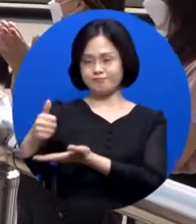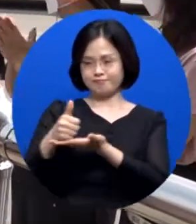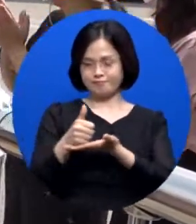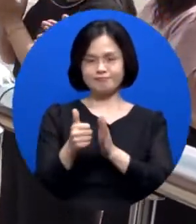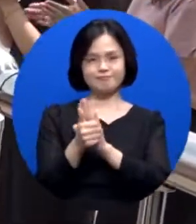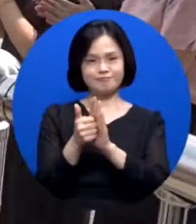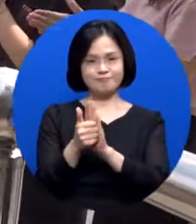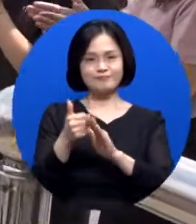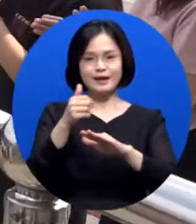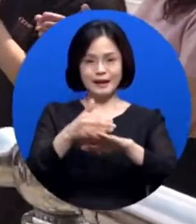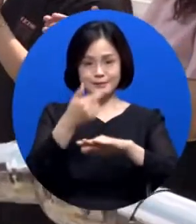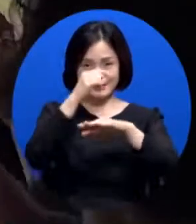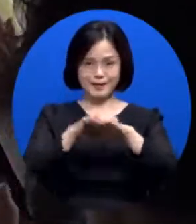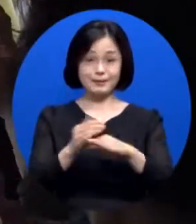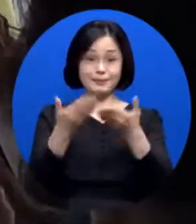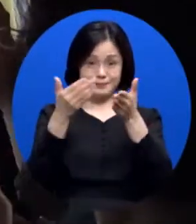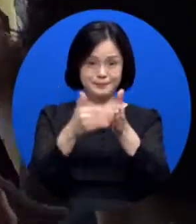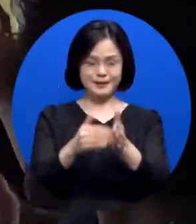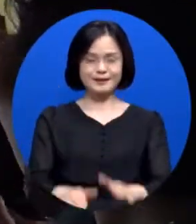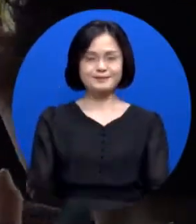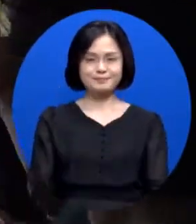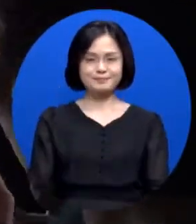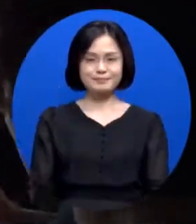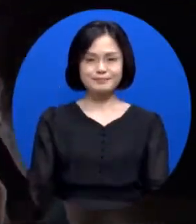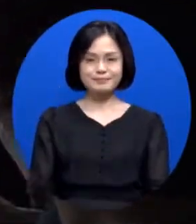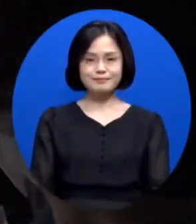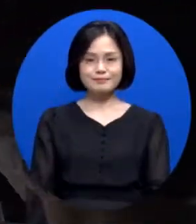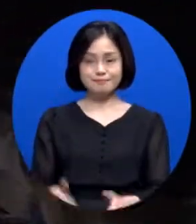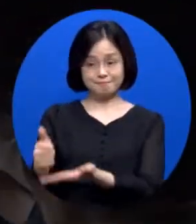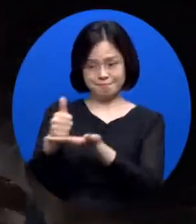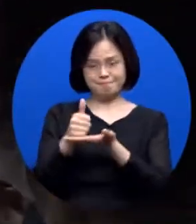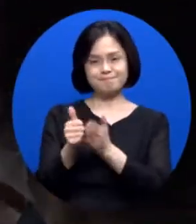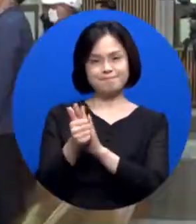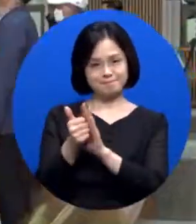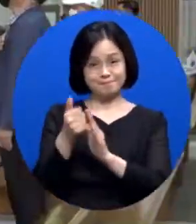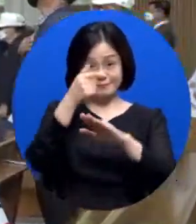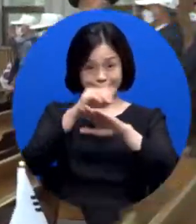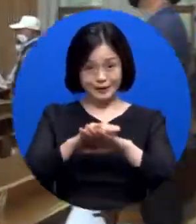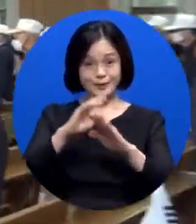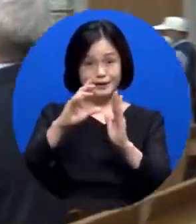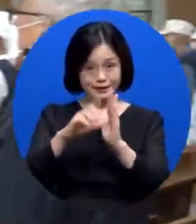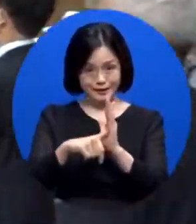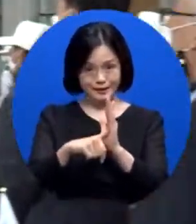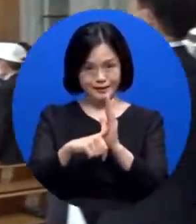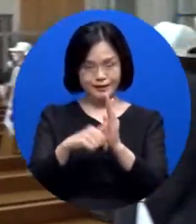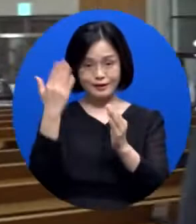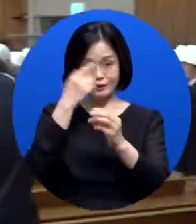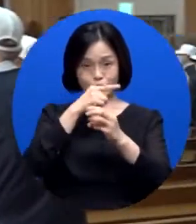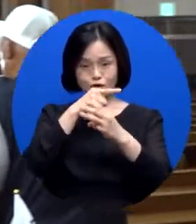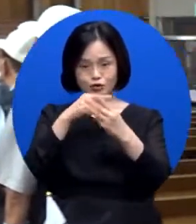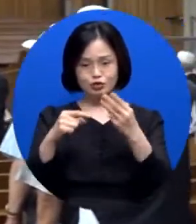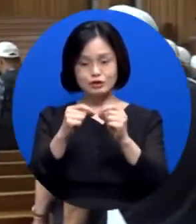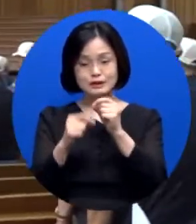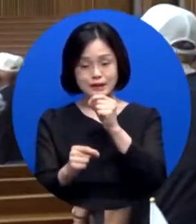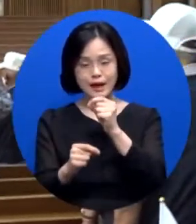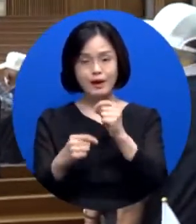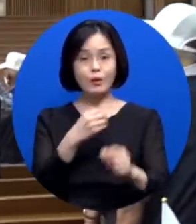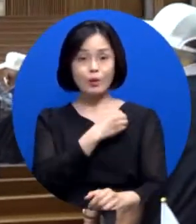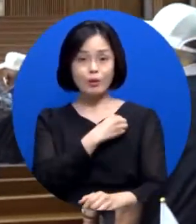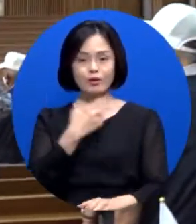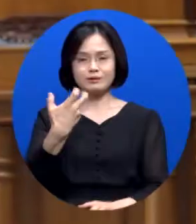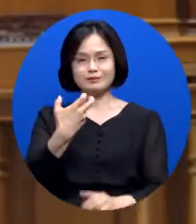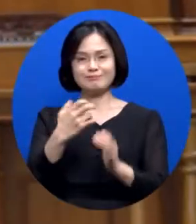당신은 우리의 영웅입니다 란 주제로 열린 감사 축제에는 6.25 참전 용사 유공자 회 청주 지 패배 원 출 10여 명이